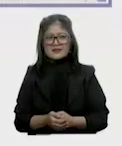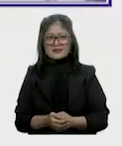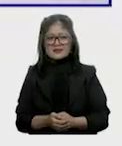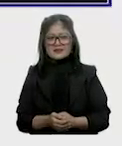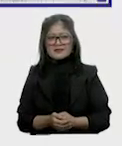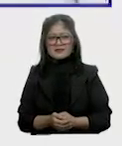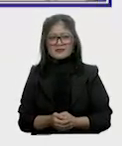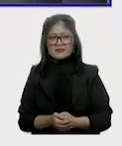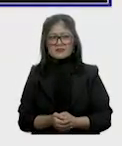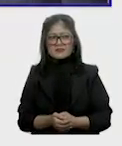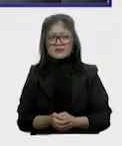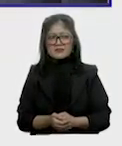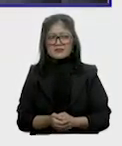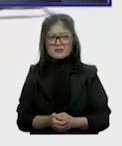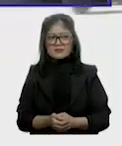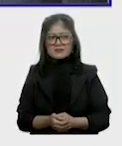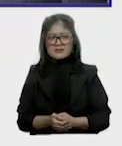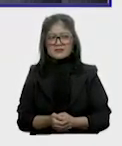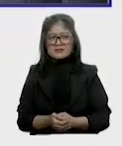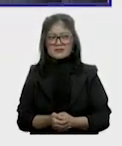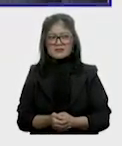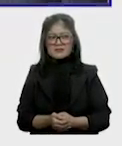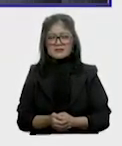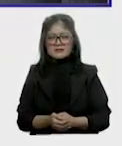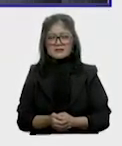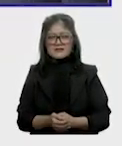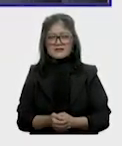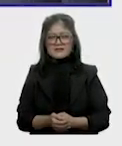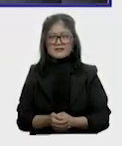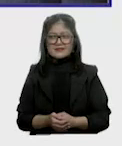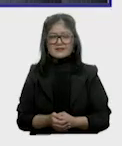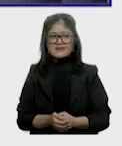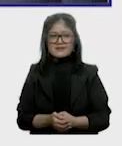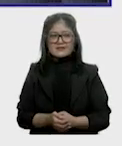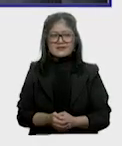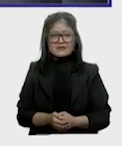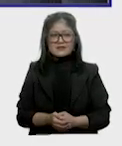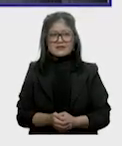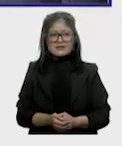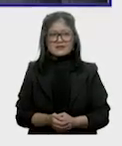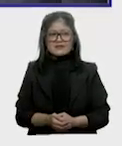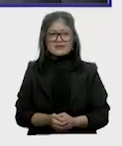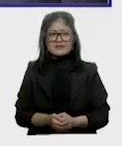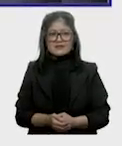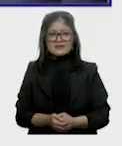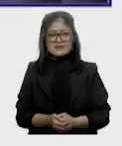Oke, udah ya. Oke, ini. Bukan Kaisang itu. Pak Mu.